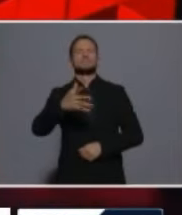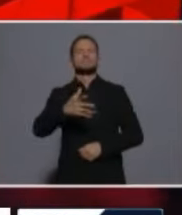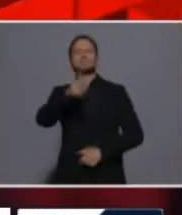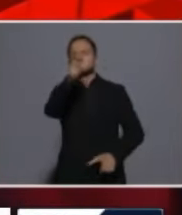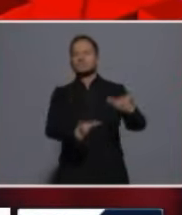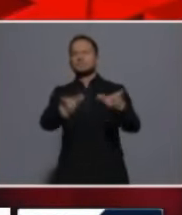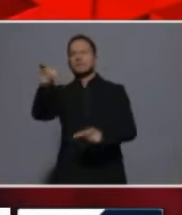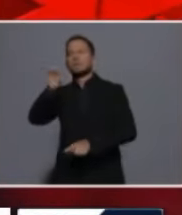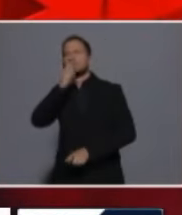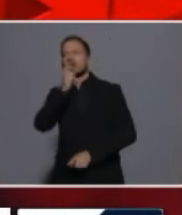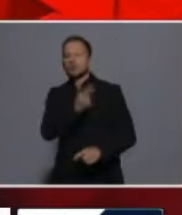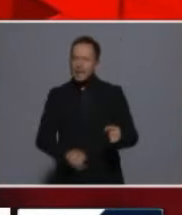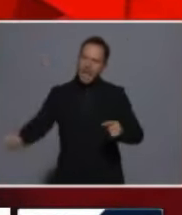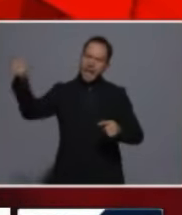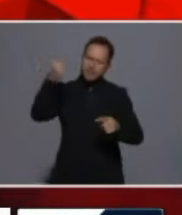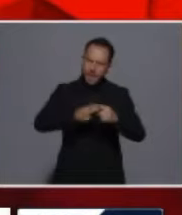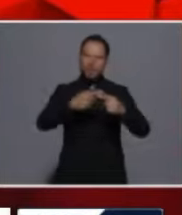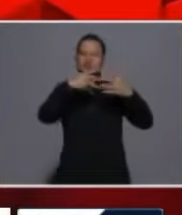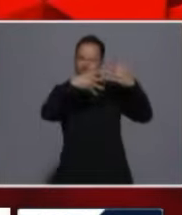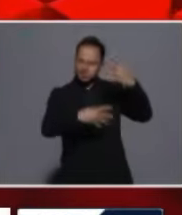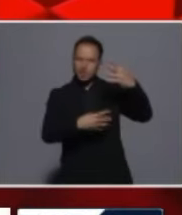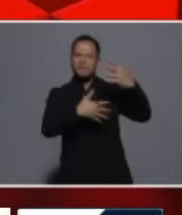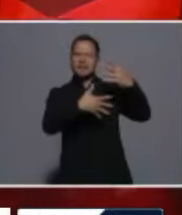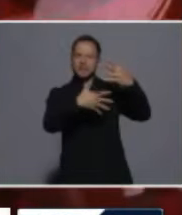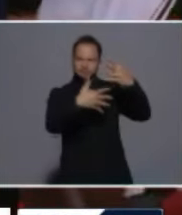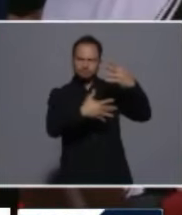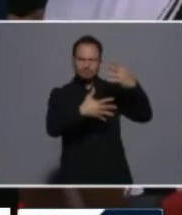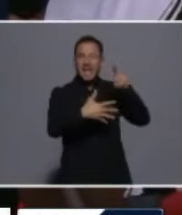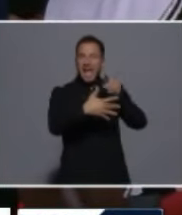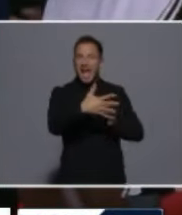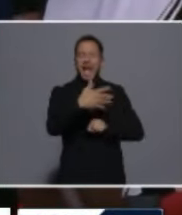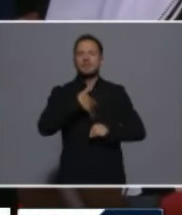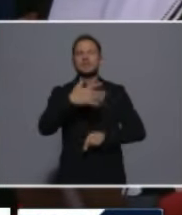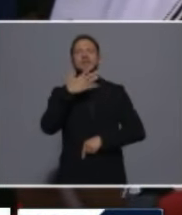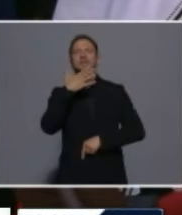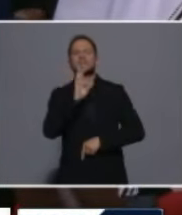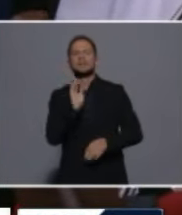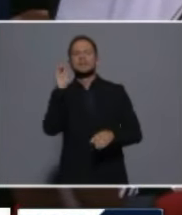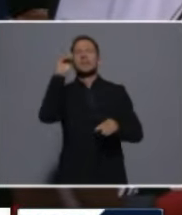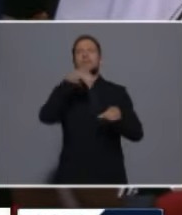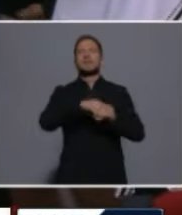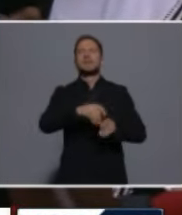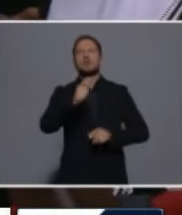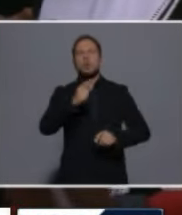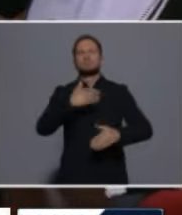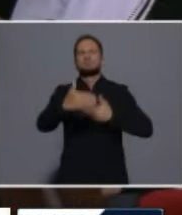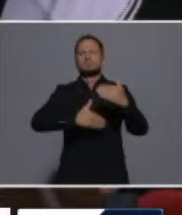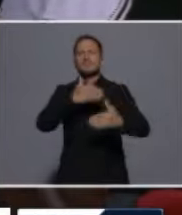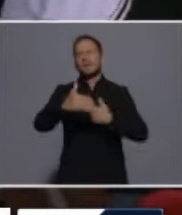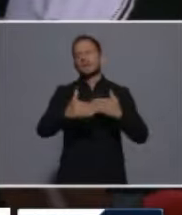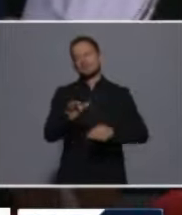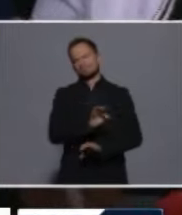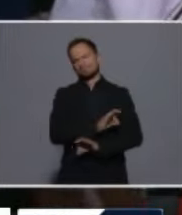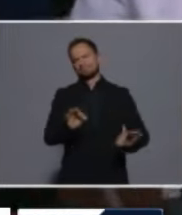τους διαδρομή θα καθιστούσε ίσως δύσκολη τη συμμετοχή τους σε μια εκλογική διαδικασία. Αλλά